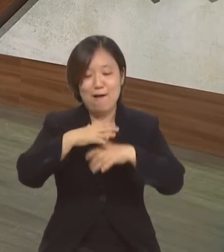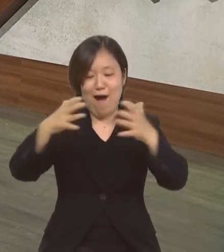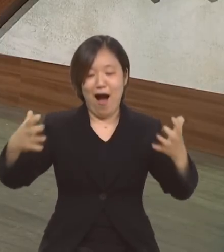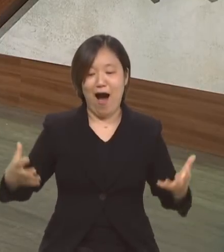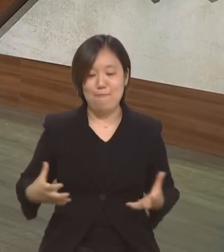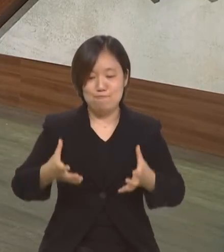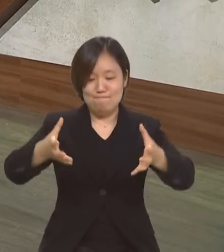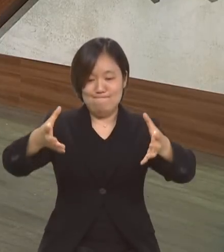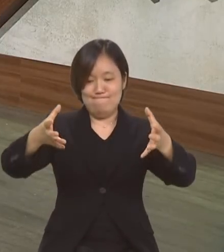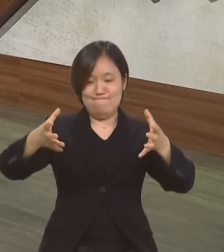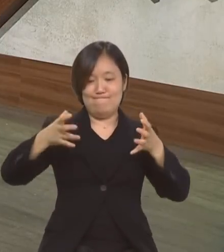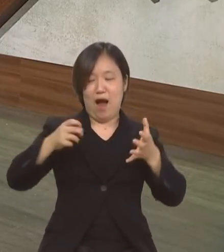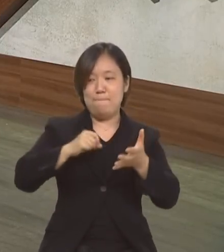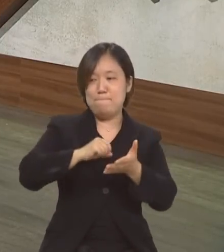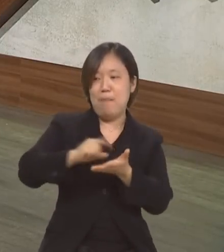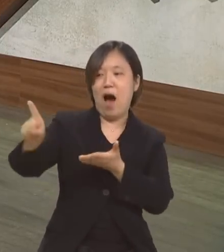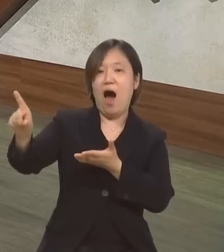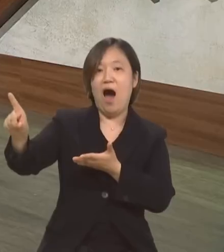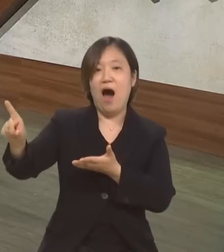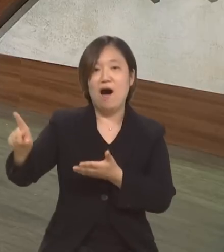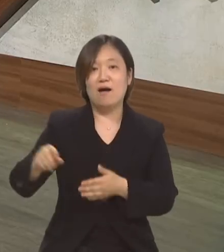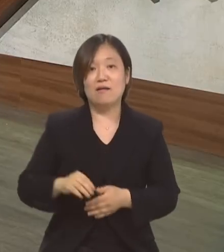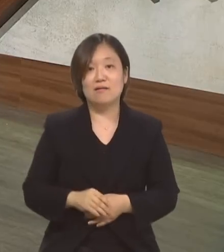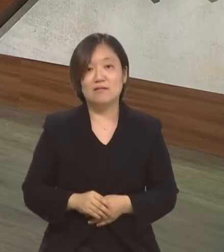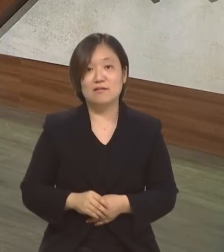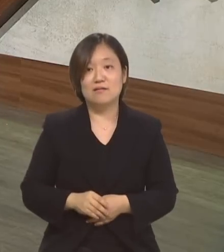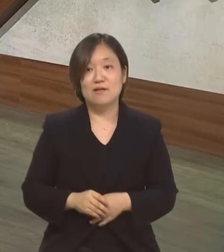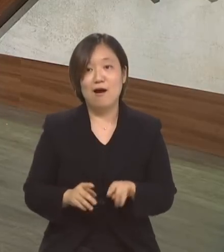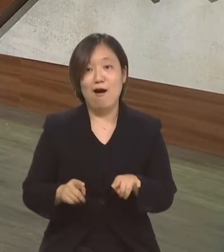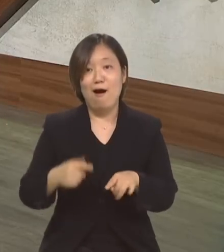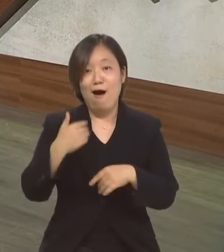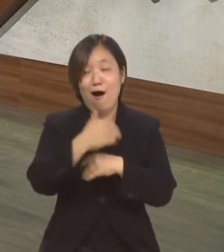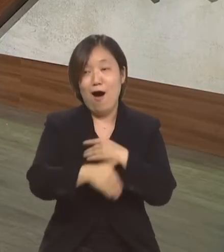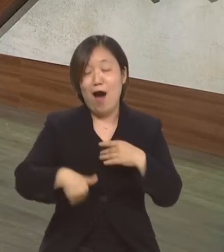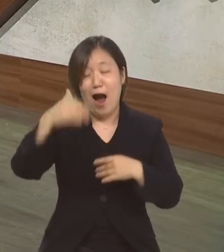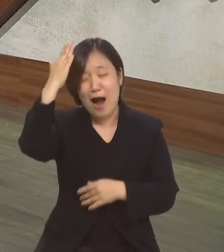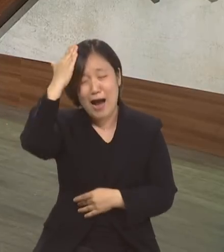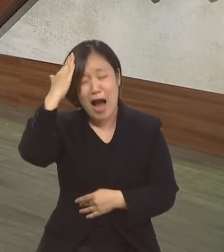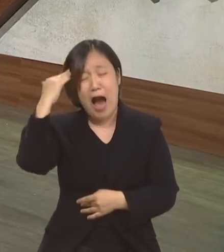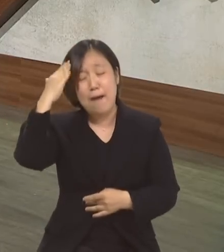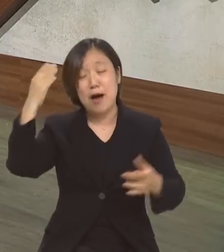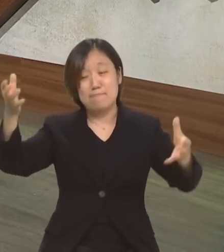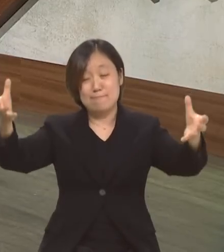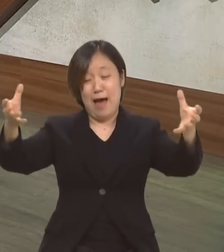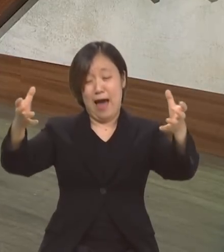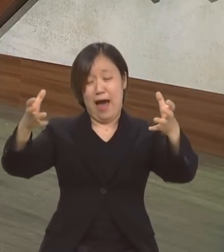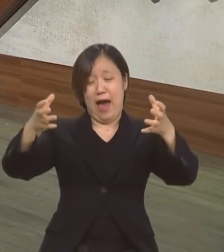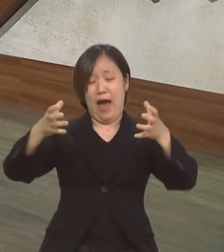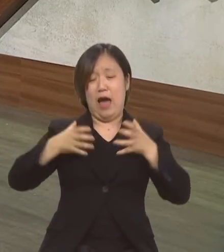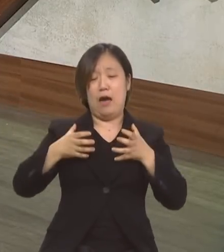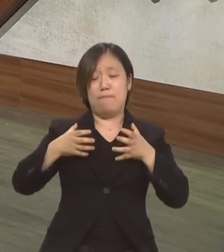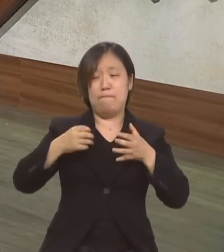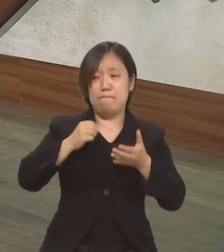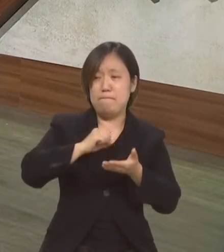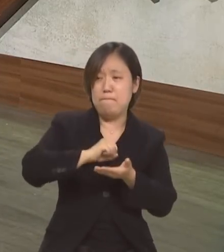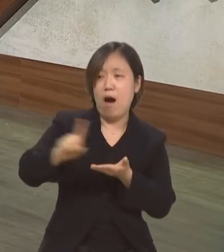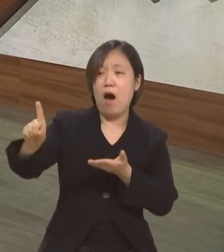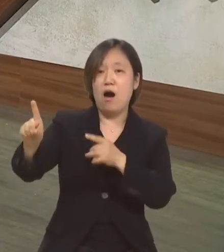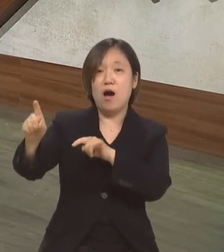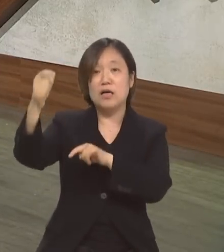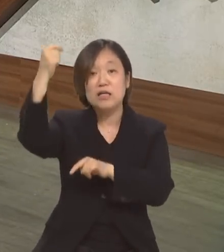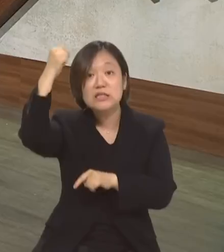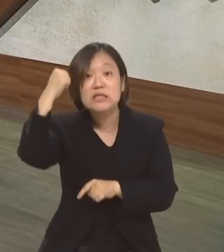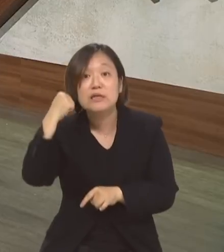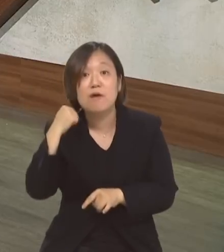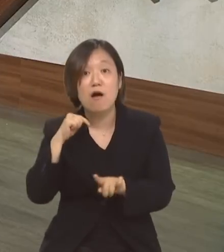시원해지면서 그 시커먼 덩어리가 몸에서 완전히 뻥하고 튕겨져 나가는 걸 느끼면서